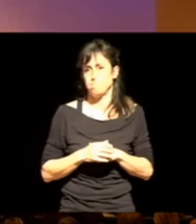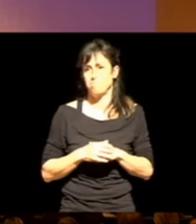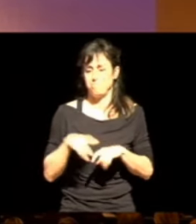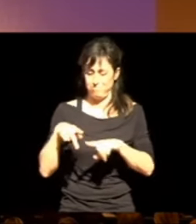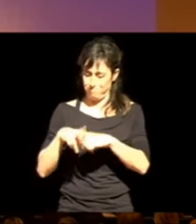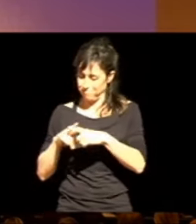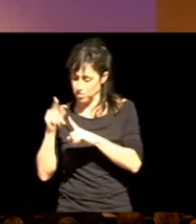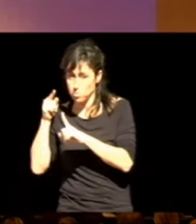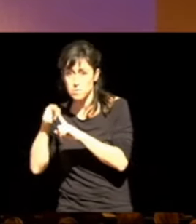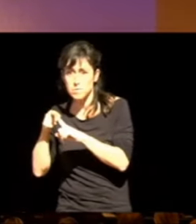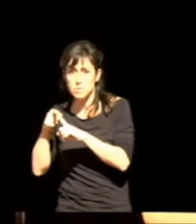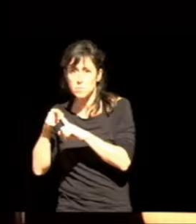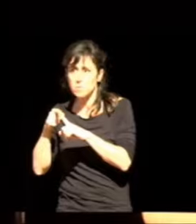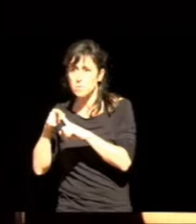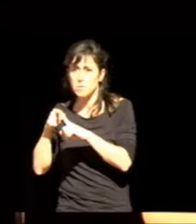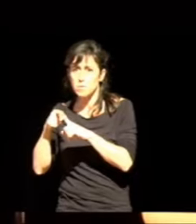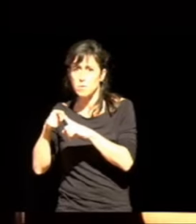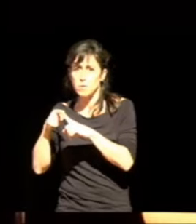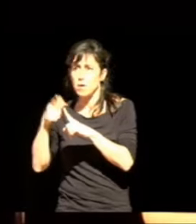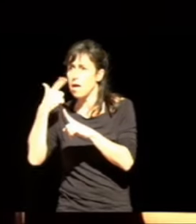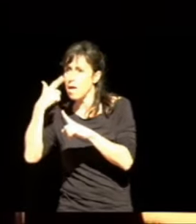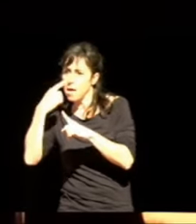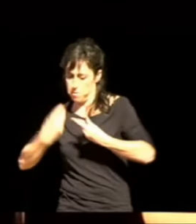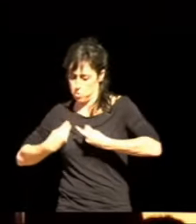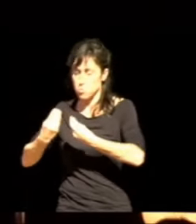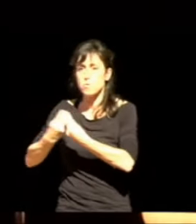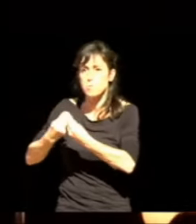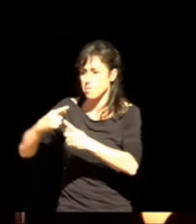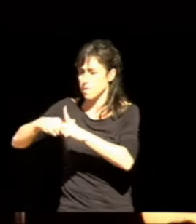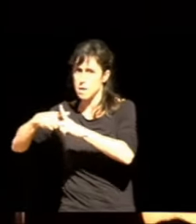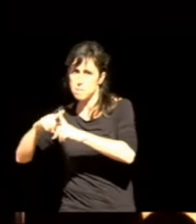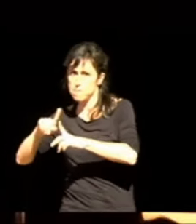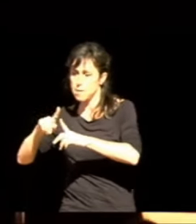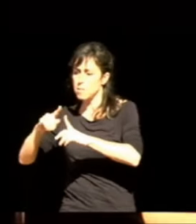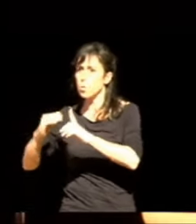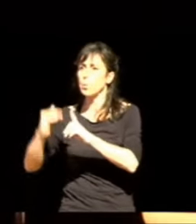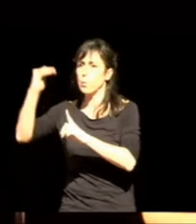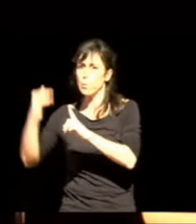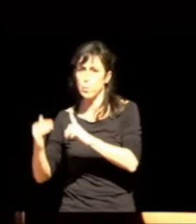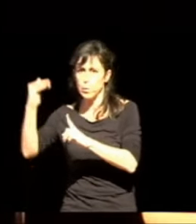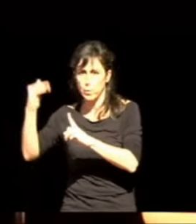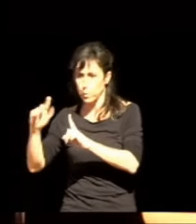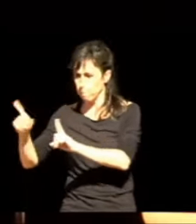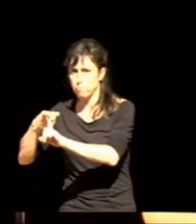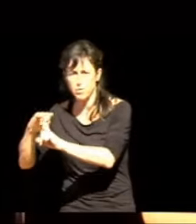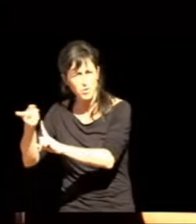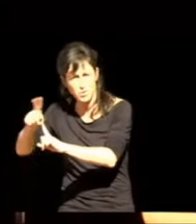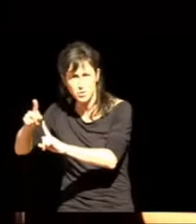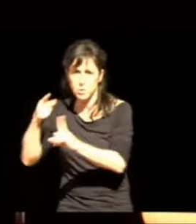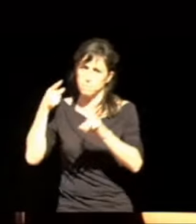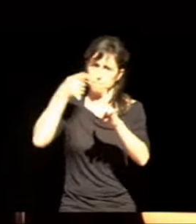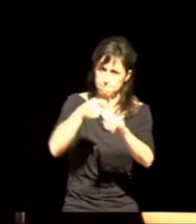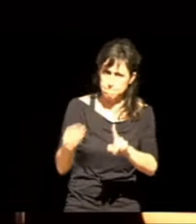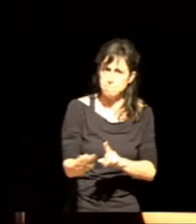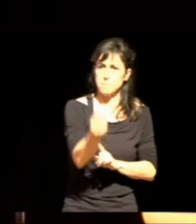tresnaren helburua ez dago bizikidetza mailak neurtzera bideratuta, baizik eta hobekuntzari begirakoa da.